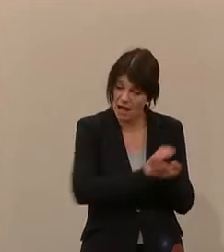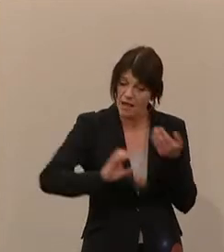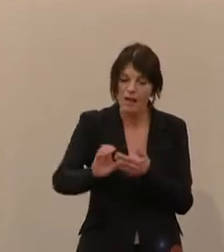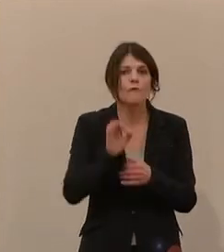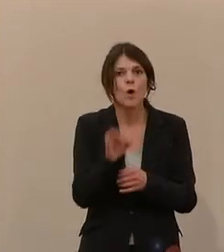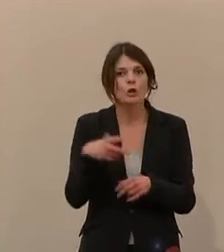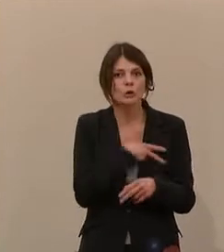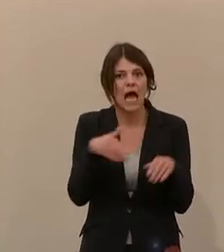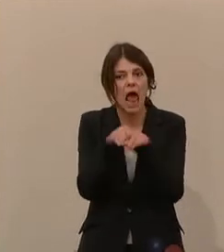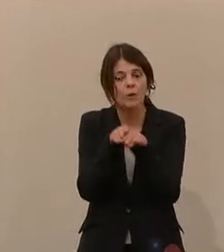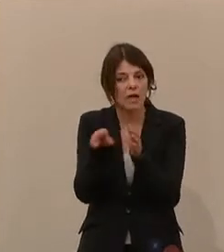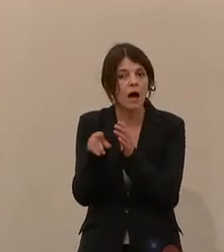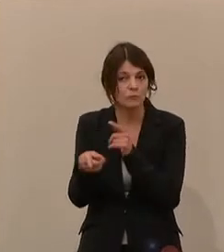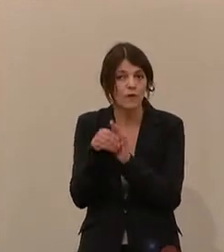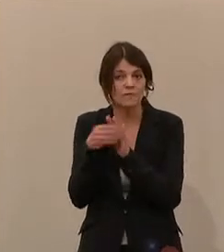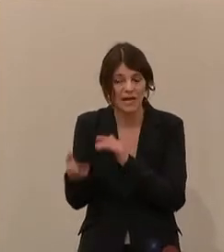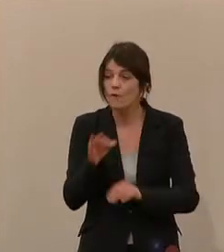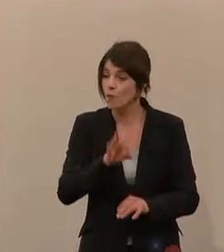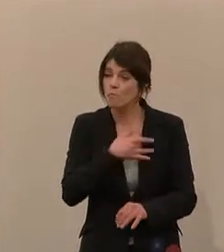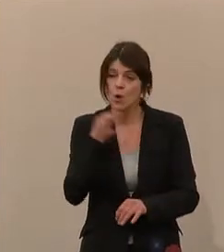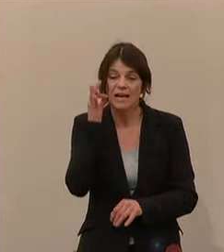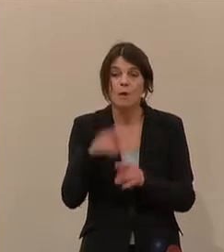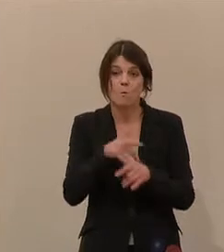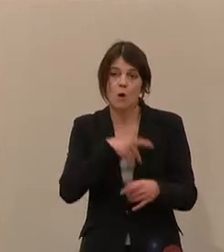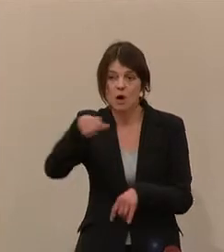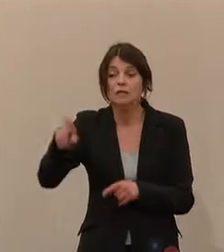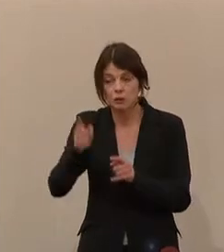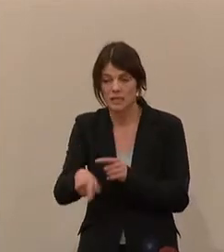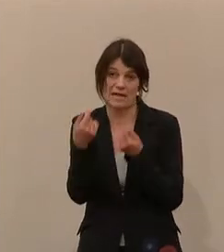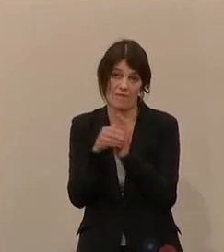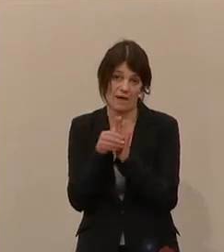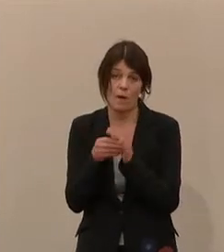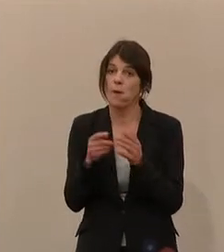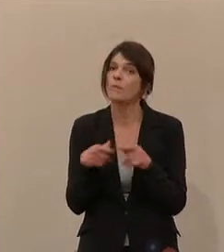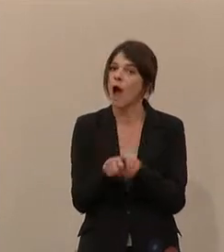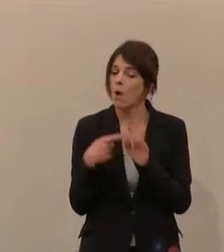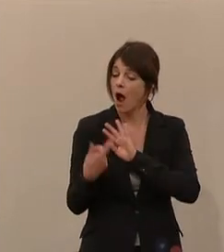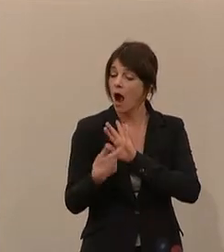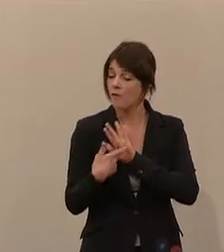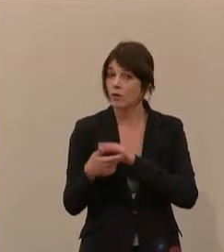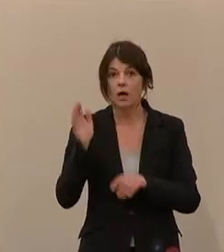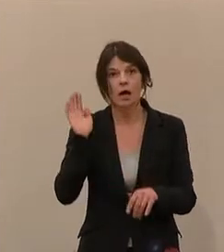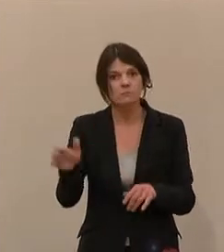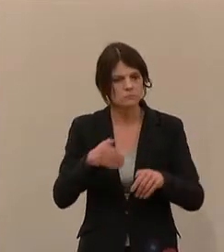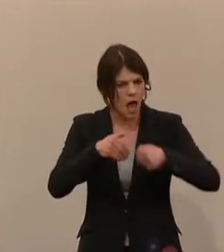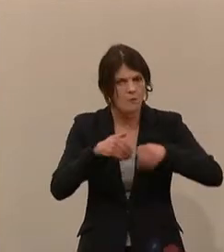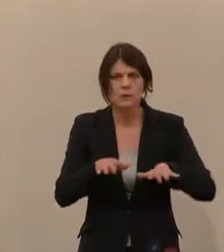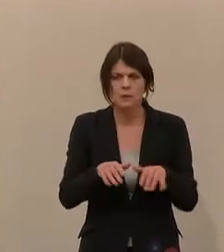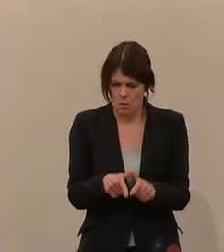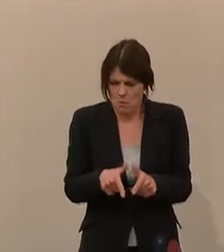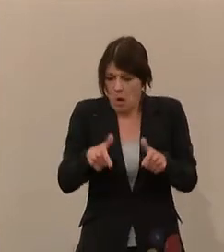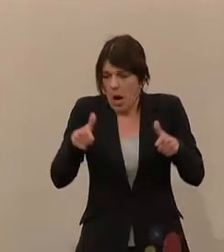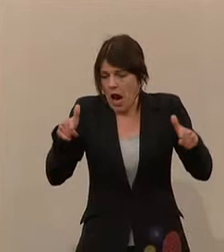sozialen Ausgleich in Österreich, also für die Bürgerinnen und Bürger, eingesetzt werden können. Weiters werden sie aufgefordert, auf ihre aufgeblähten Ministerbüros,